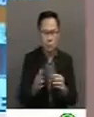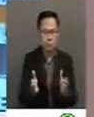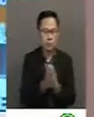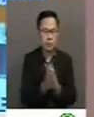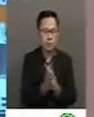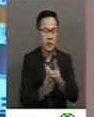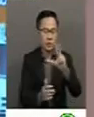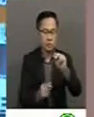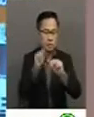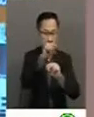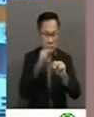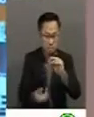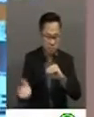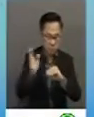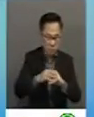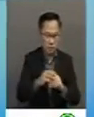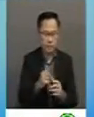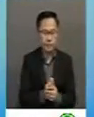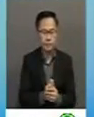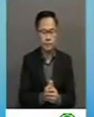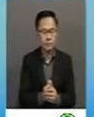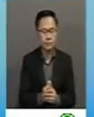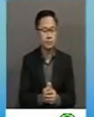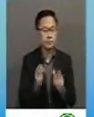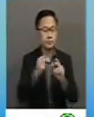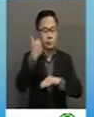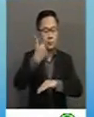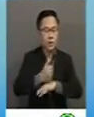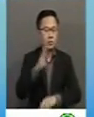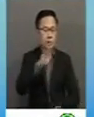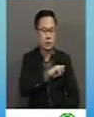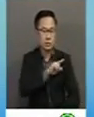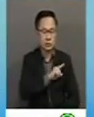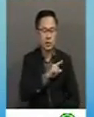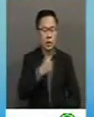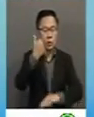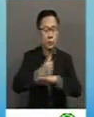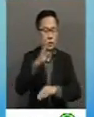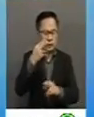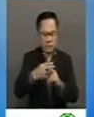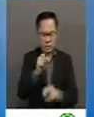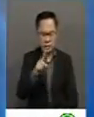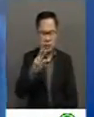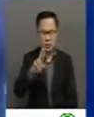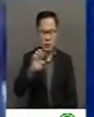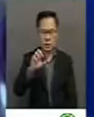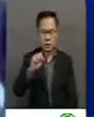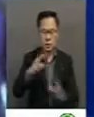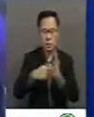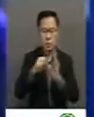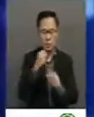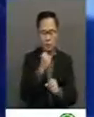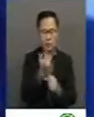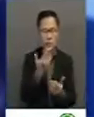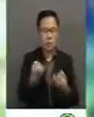30% เลยทีเดียวค่ะคุณธิดาแก้วบุตรตากรรมการผู้จัดการบริษัทศรีสวัสดิ์คอร์ปอเรชั่นจำกัดมหาชนค่ะเป็นผู้ประกอบการให้ธุรกิจสินเ